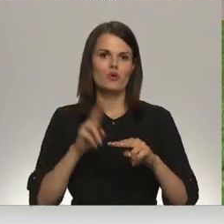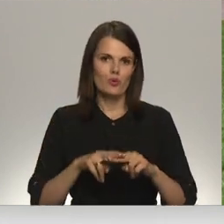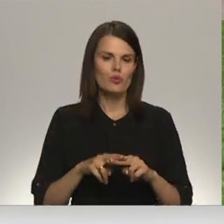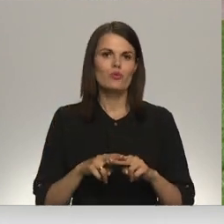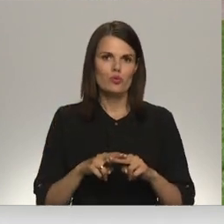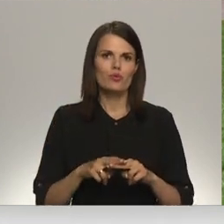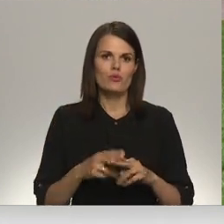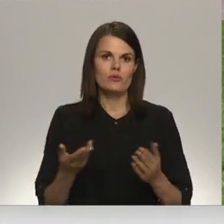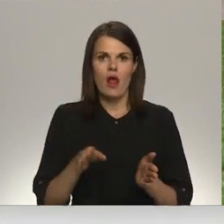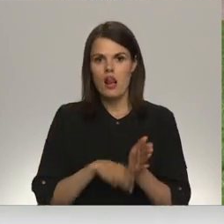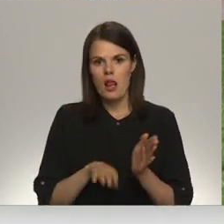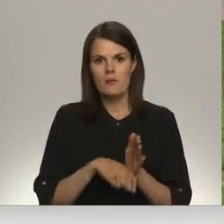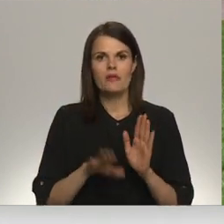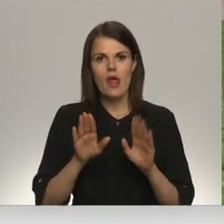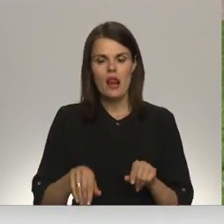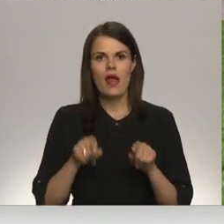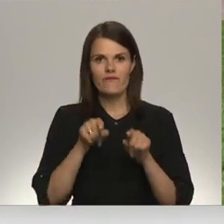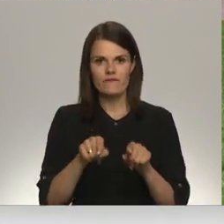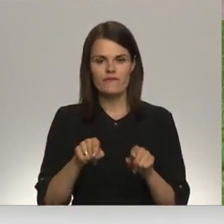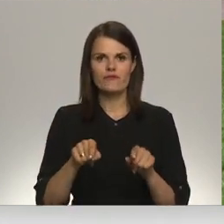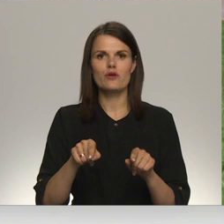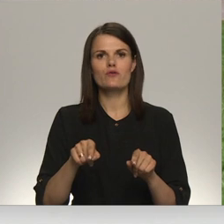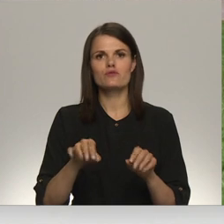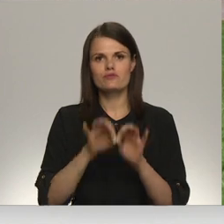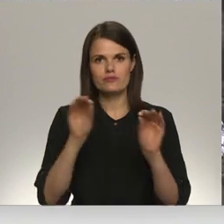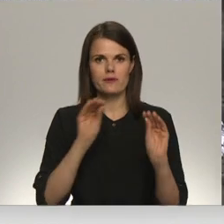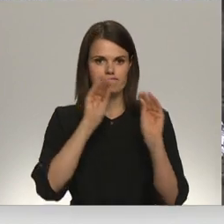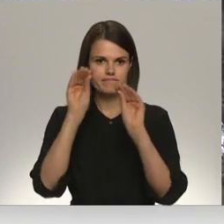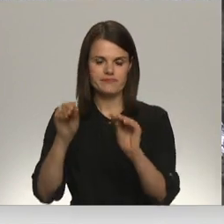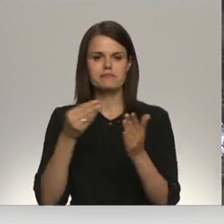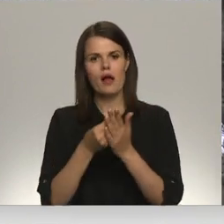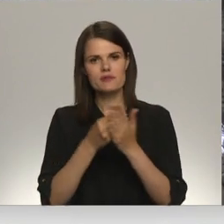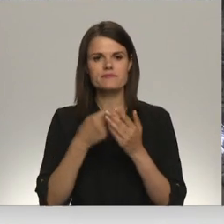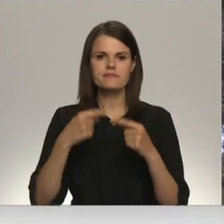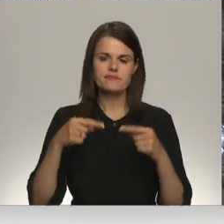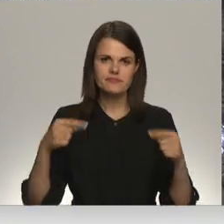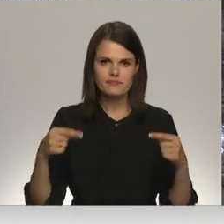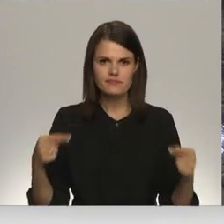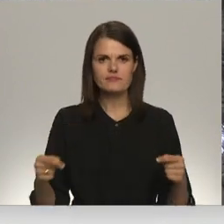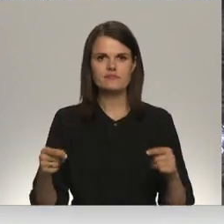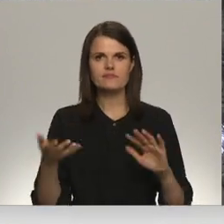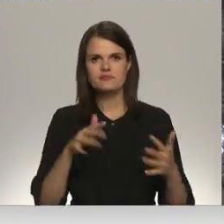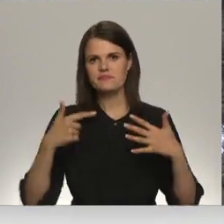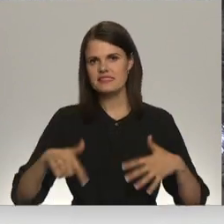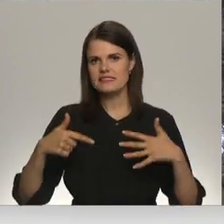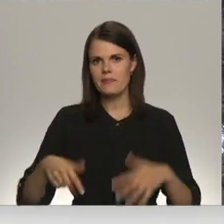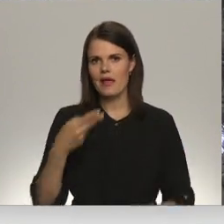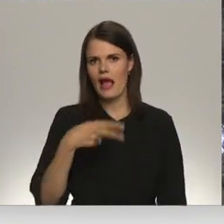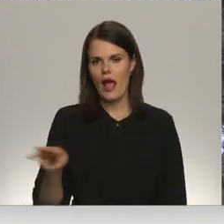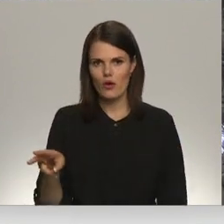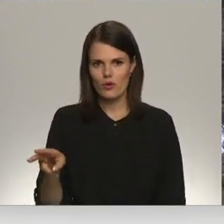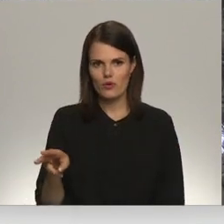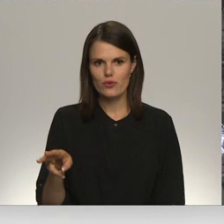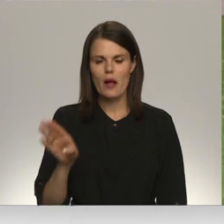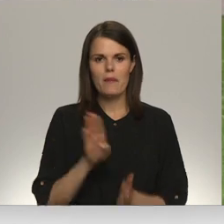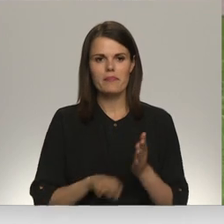un elementāri, lai viņu pieslēgtu, man izmaksāja kaut kur materiālos viena ap 70 eiro